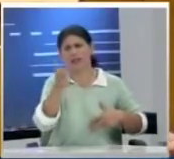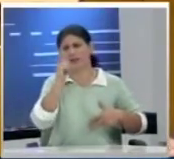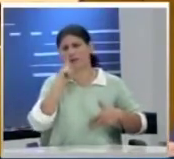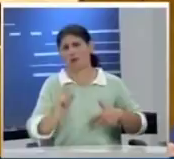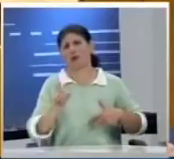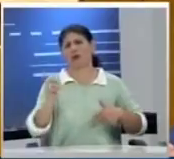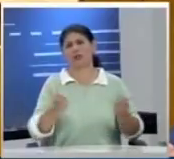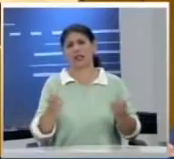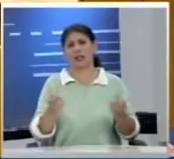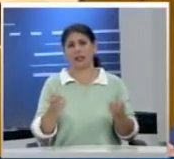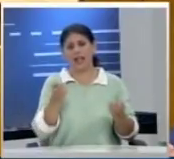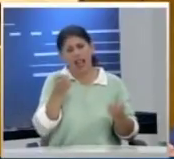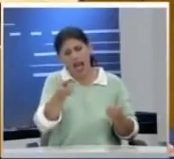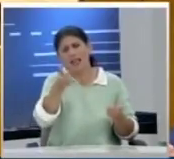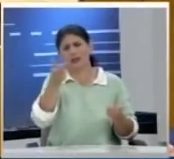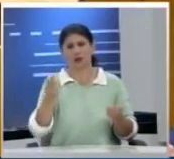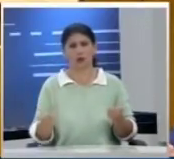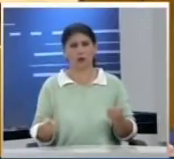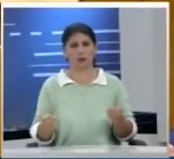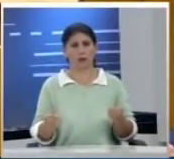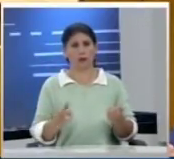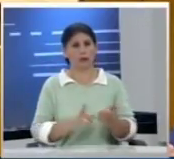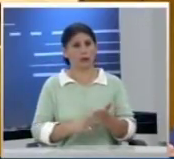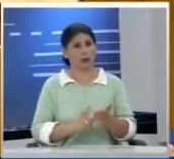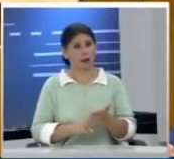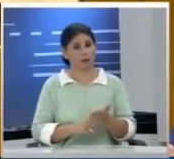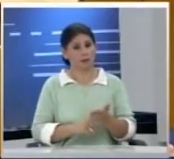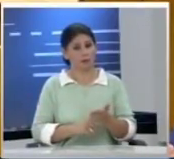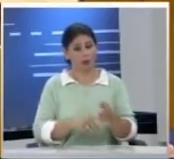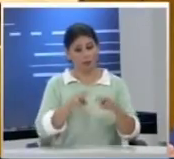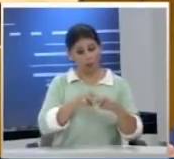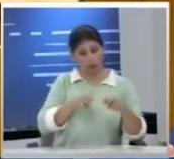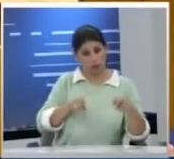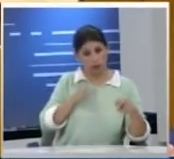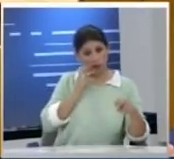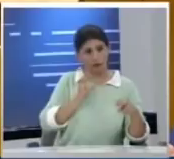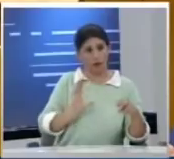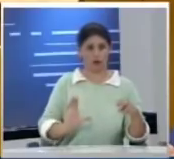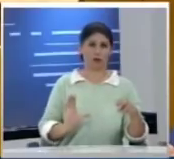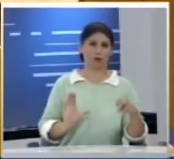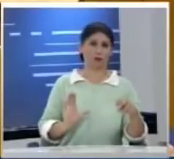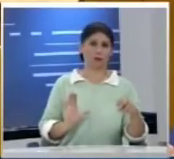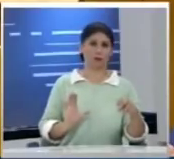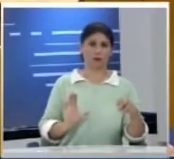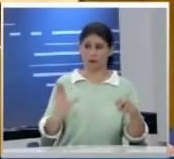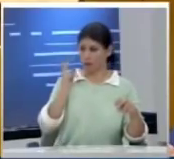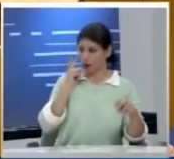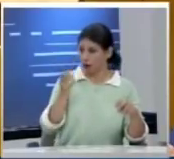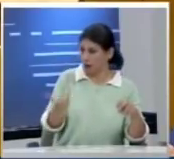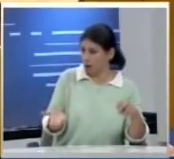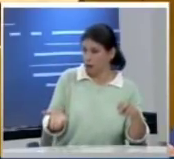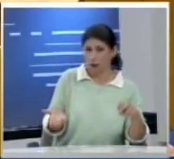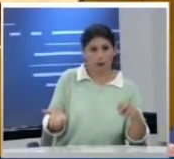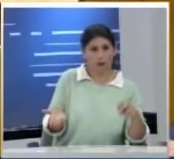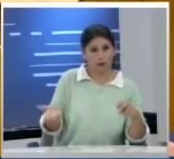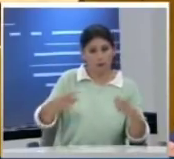να κάνουν, θα ήταν να σταθούν στο ύψος. Στο ύψος των πολιτικών και